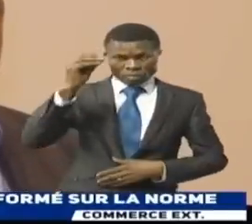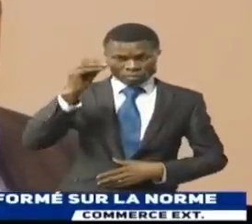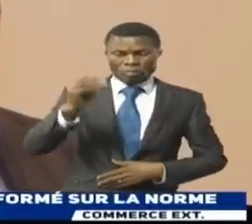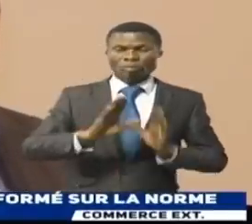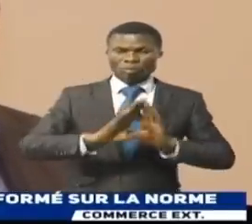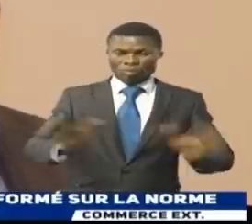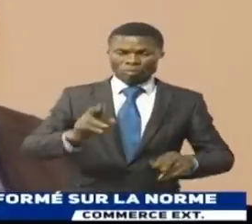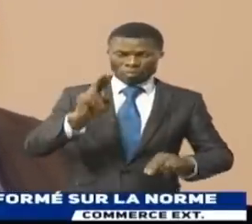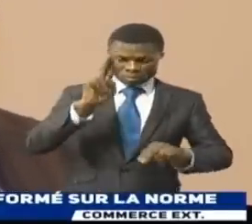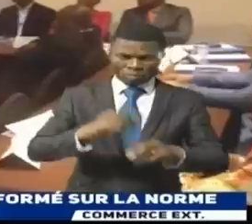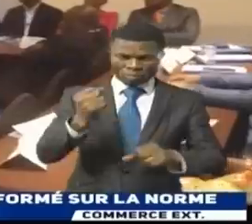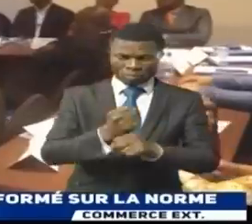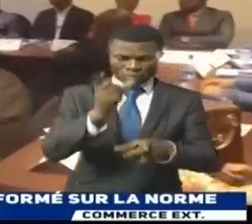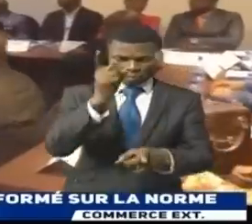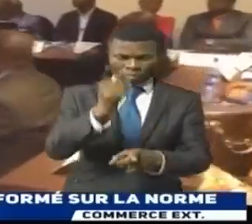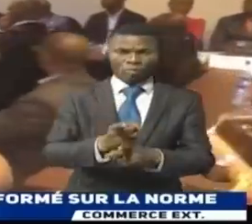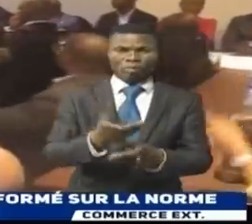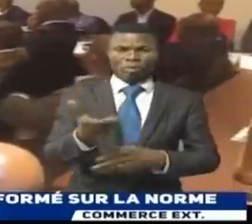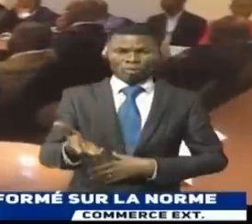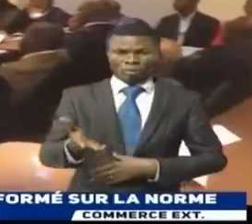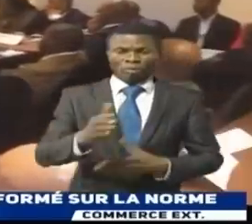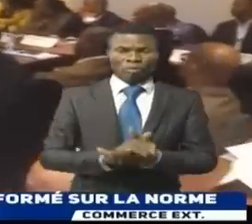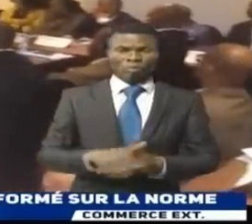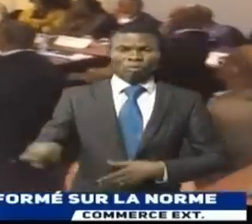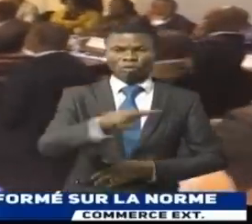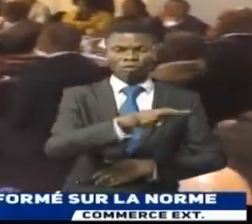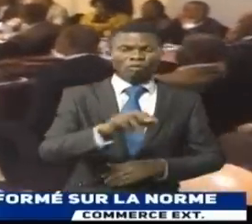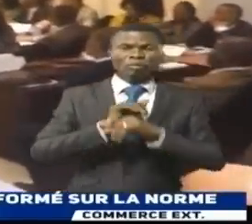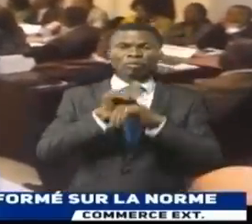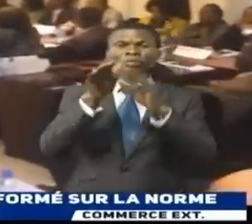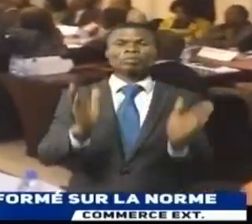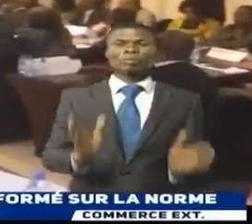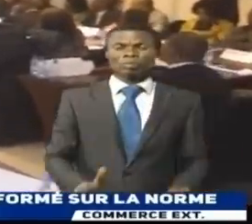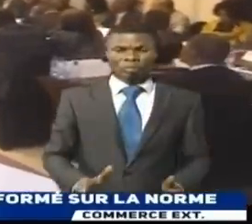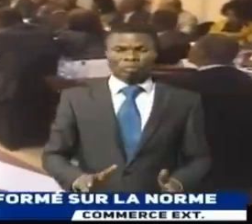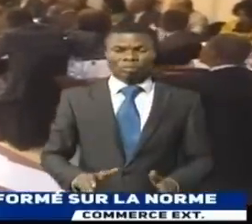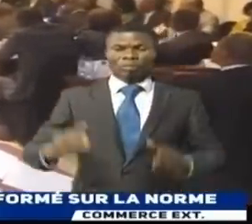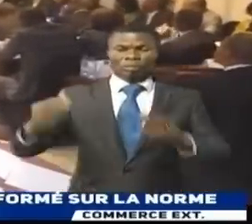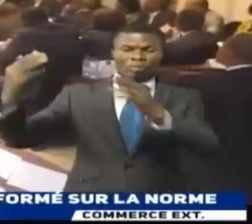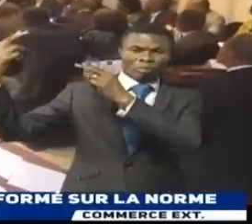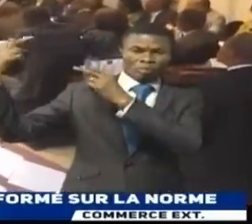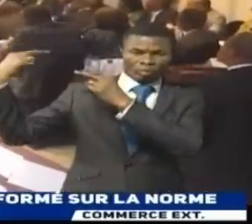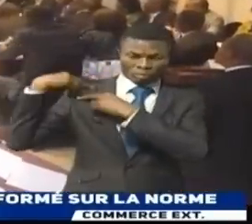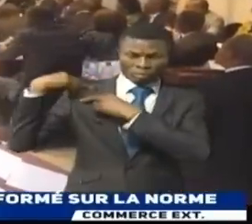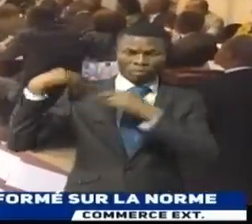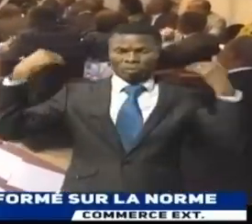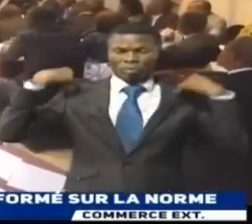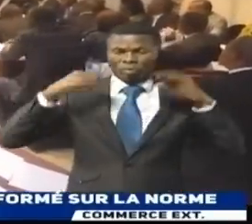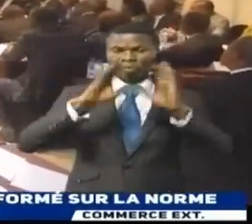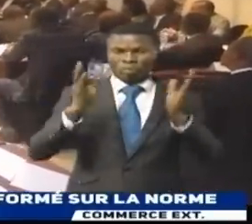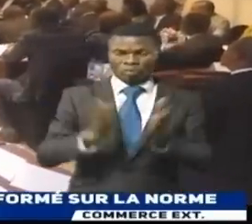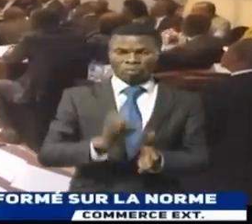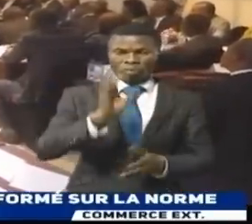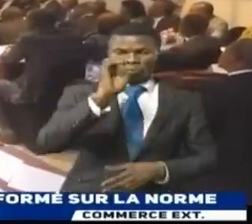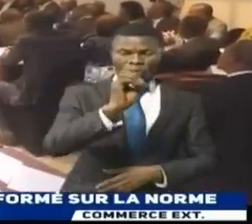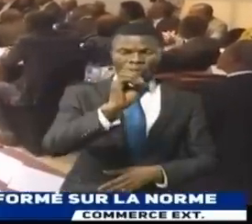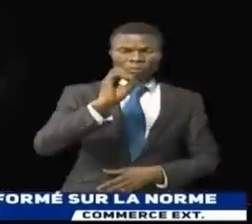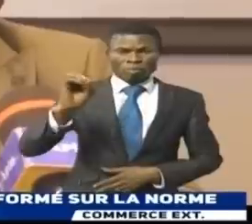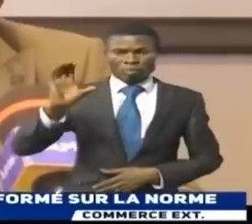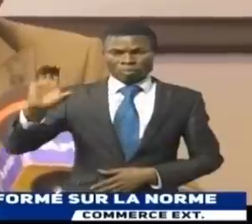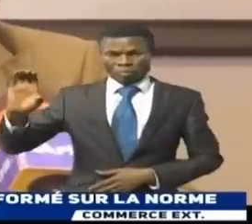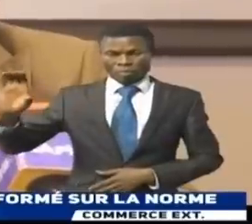faut soit à la place qu'il faut. À vous les participants et cadres de l'Office congolais de